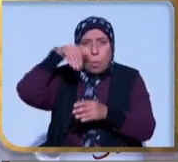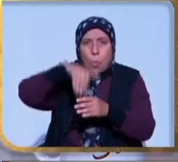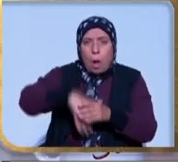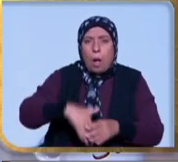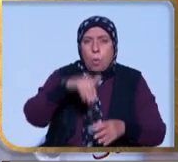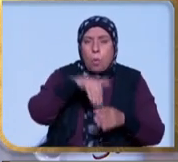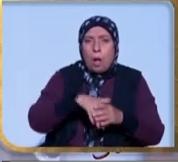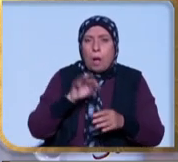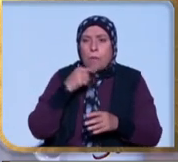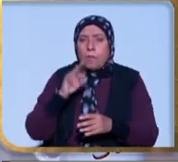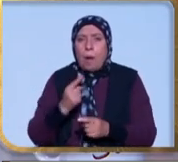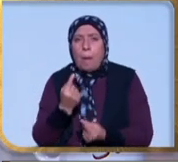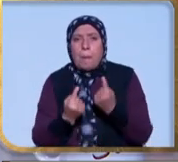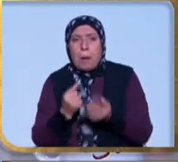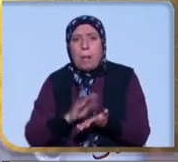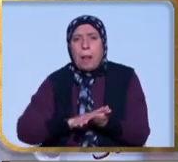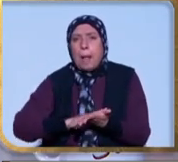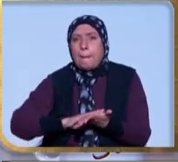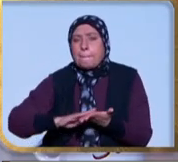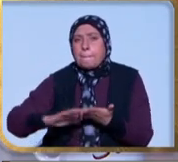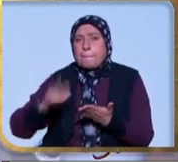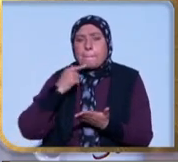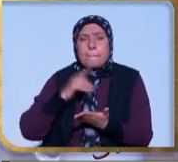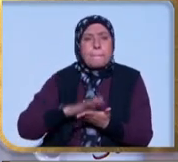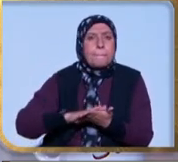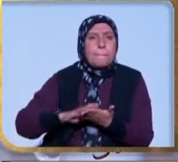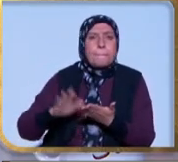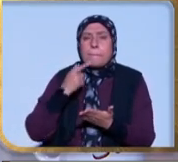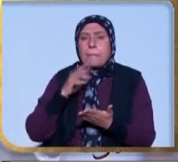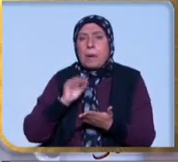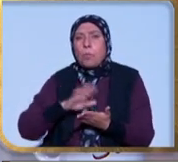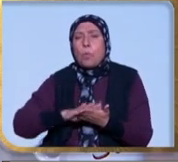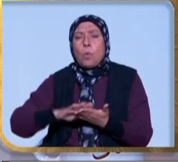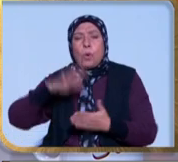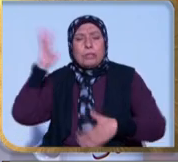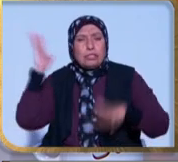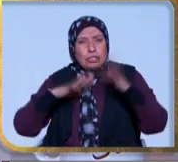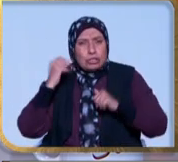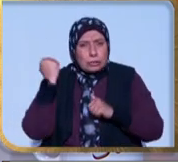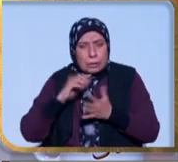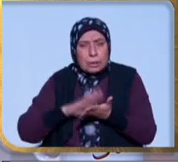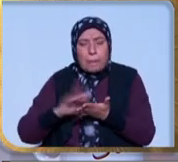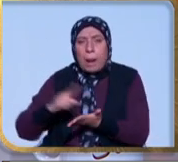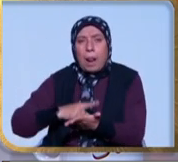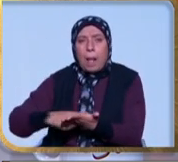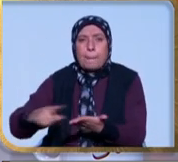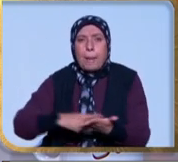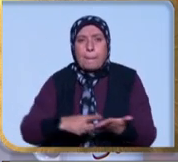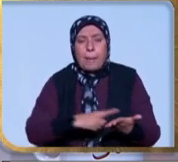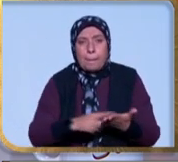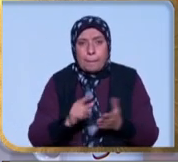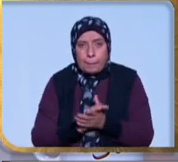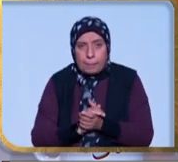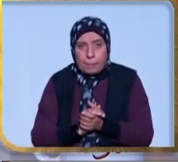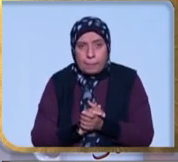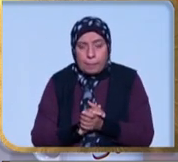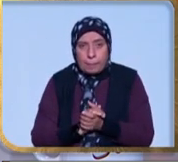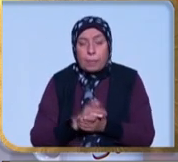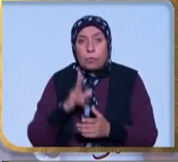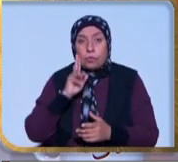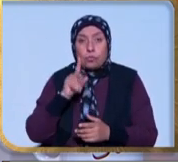فيه زرع ولا بقى فيه ثمر ولا شيء، نزل المطر بشدة كأنه طوفان عاتي. فلما اشتد عليهم